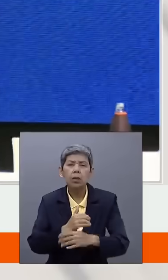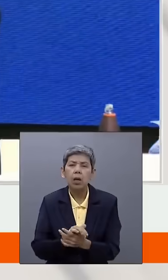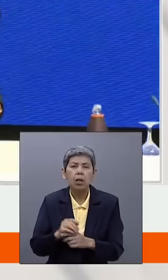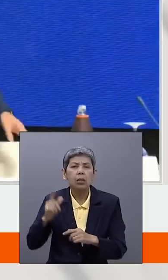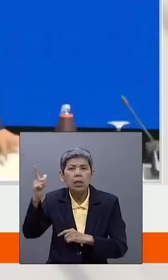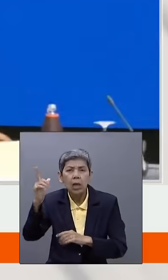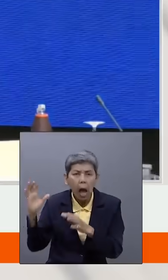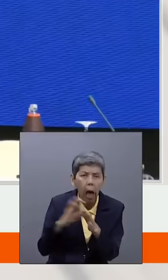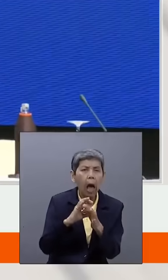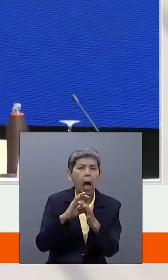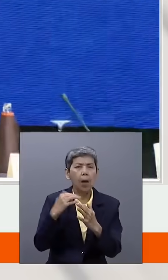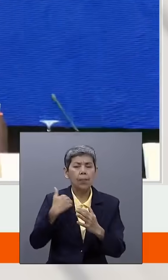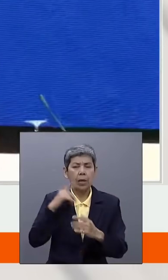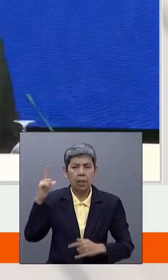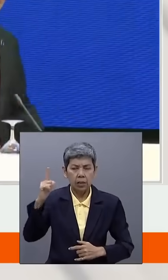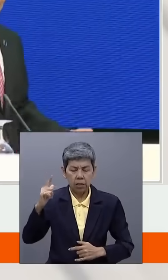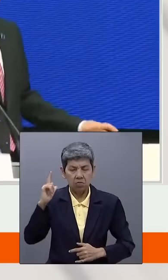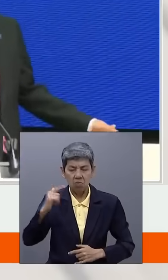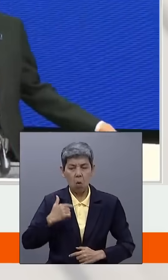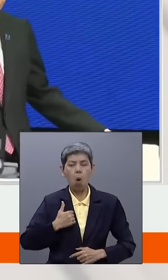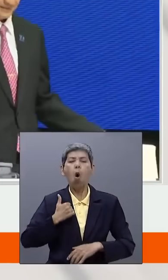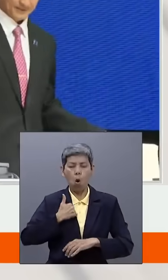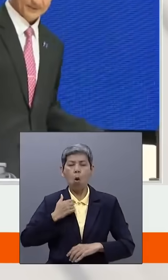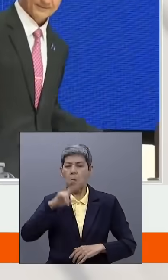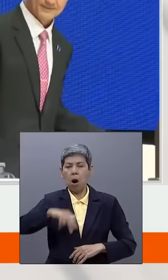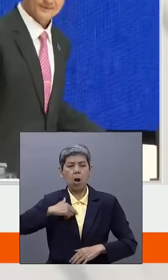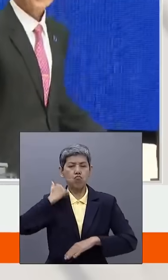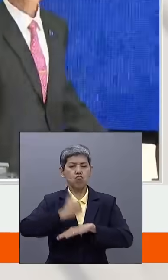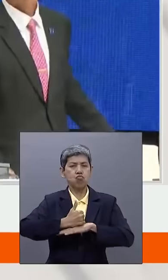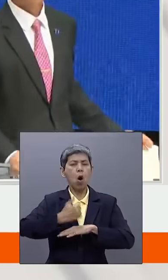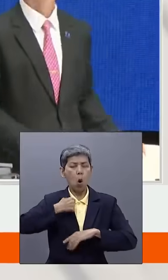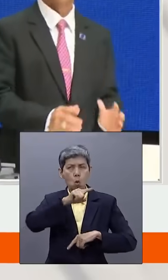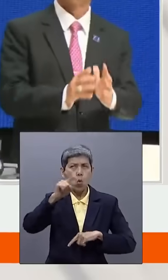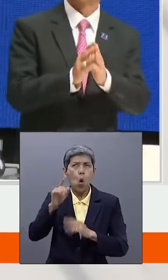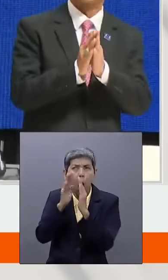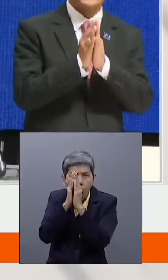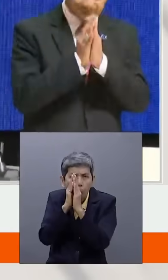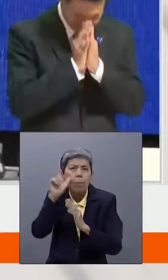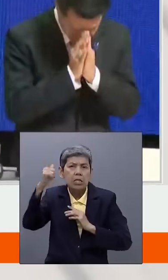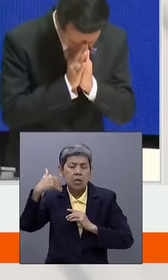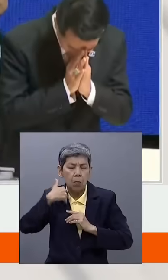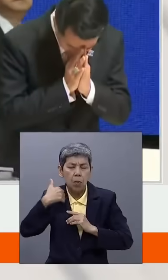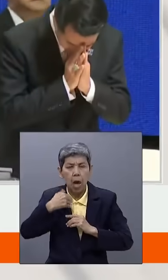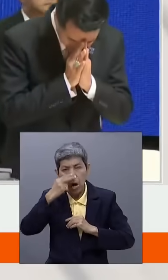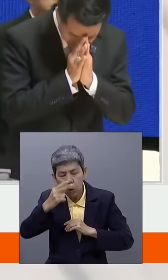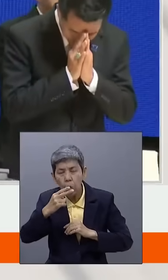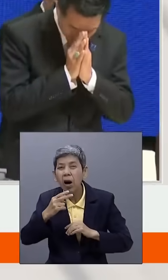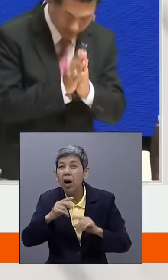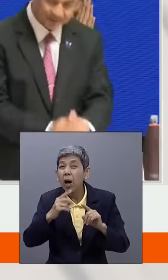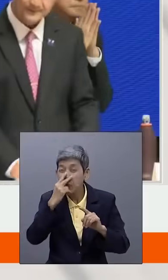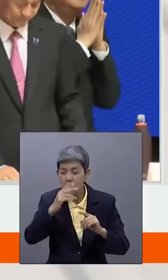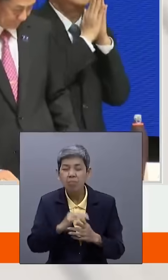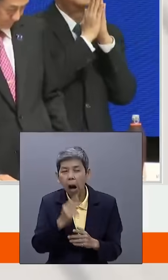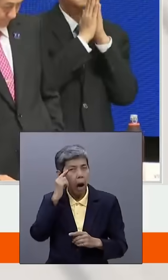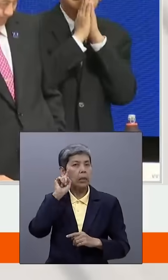าอยู่ด้วยเพราะคุณทักษิณเป็นคนที่มีบารมีนะครับเป็นผู้นำจิตวิญญาณในพรรคใช่ไหมครับจะทำให้มันต่างกันเนี่ยแค่คิดก็ผิดแ